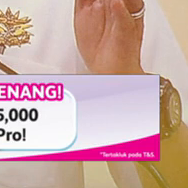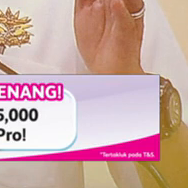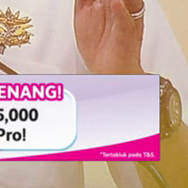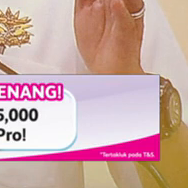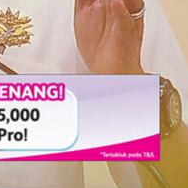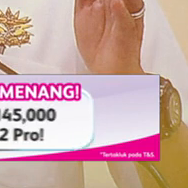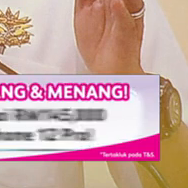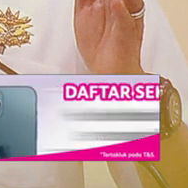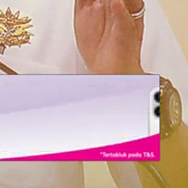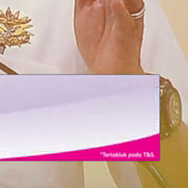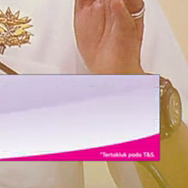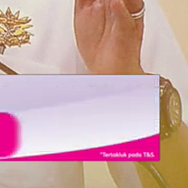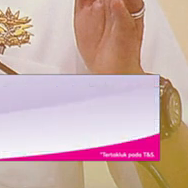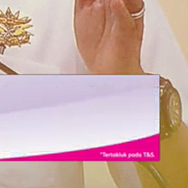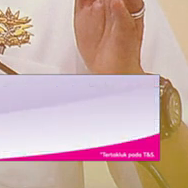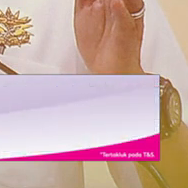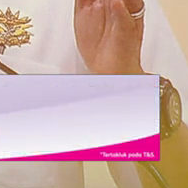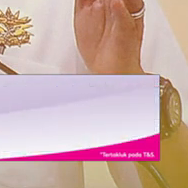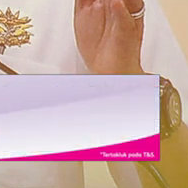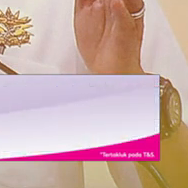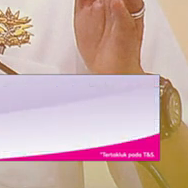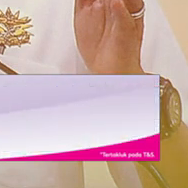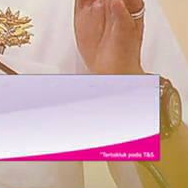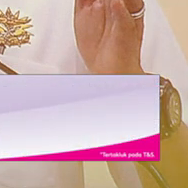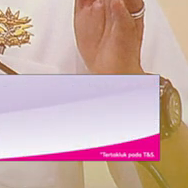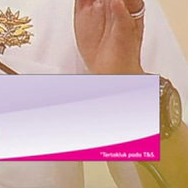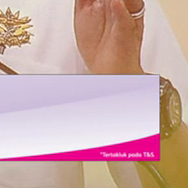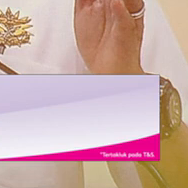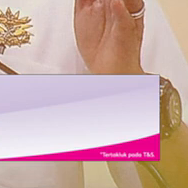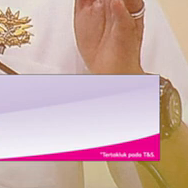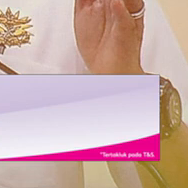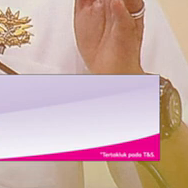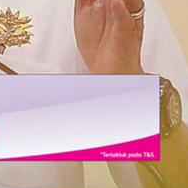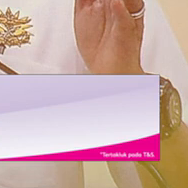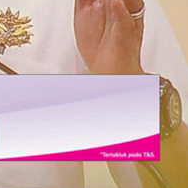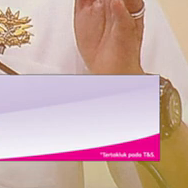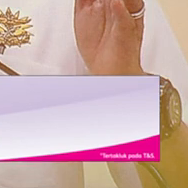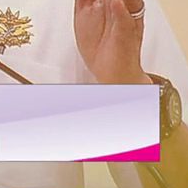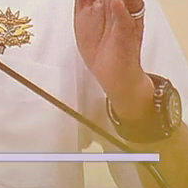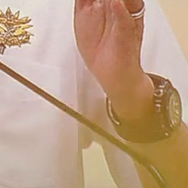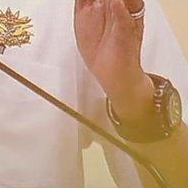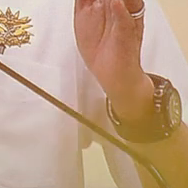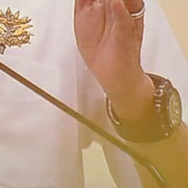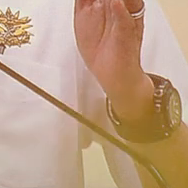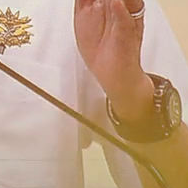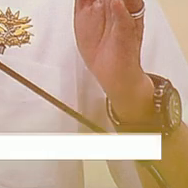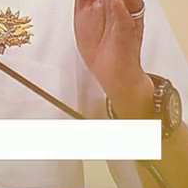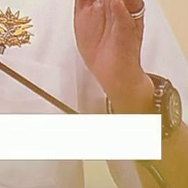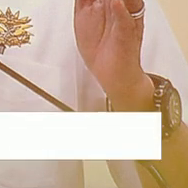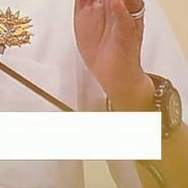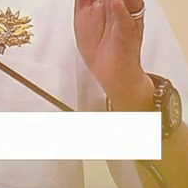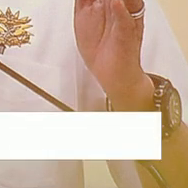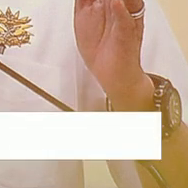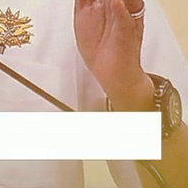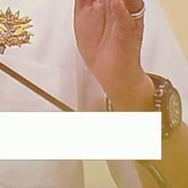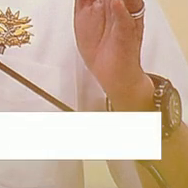Gombak, Kelang, Kuala Langat dan juga Sepang. Manakala tiga lagi daerah di negeri itu iaitu Kuala Selangor, Sabak Bernam dan Hulu